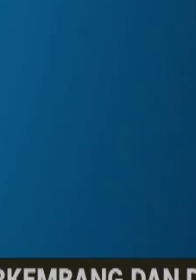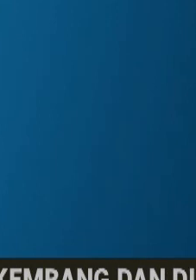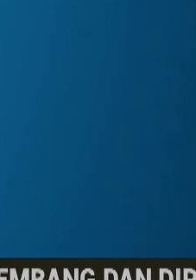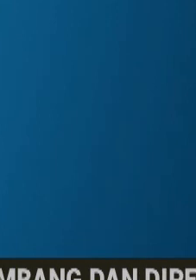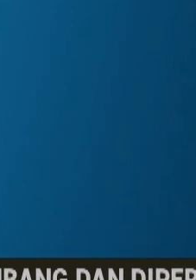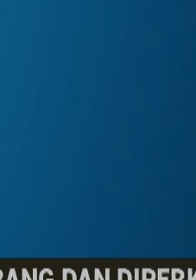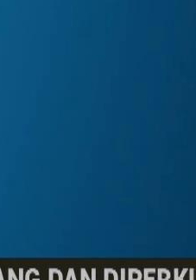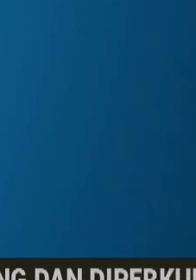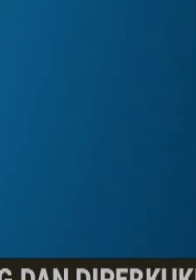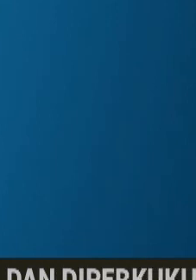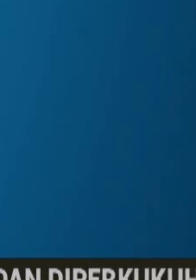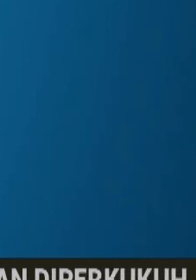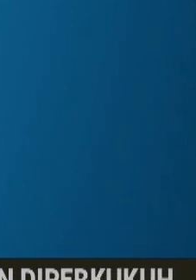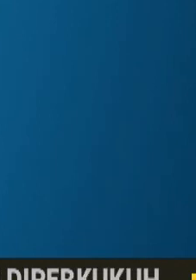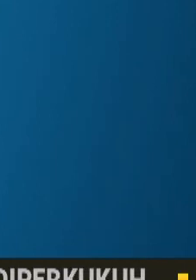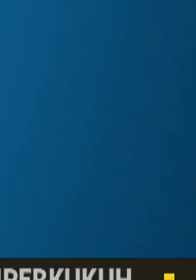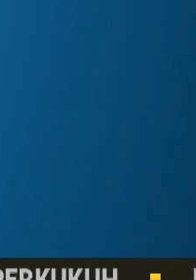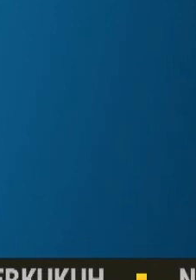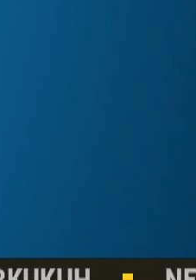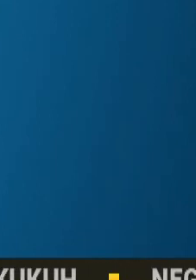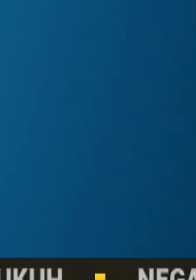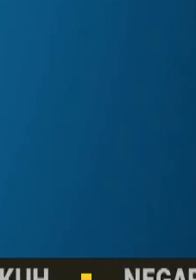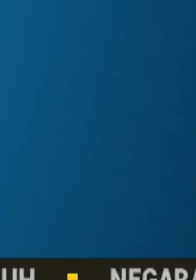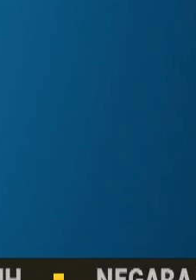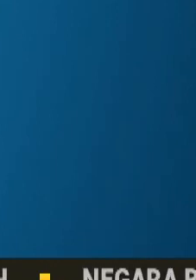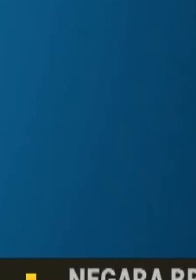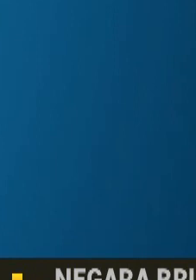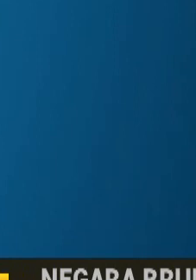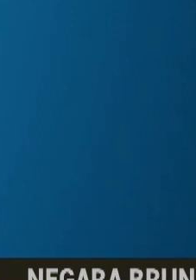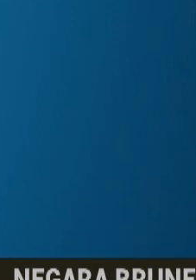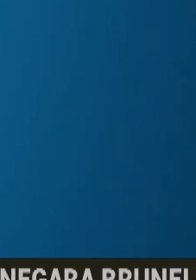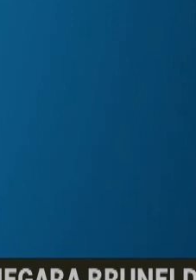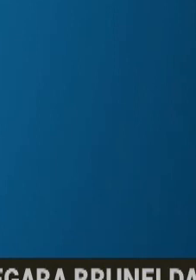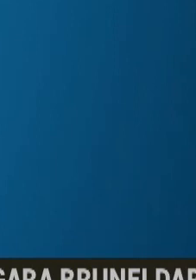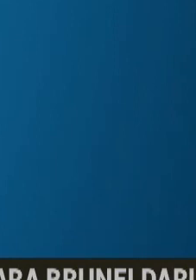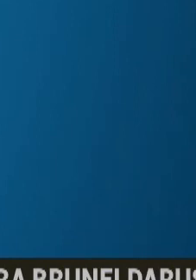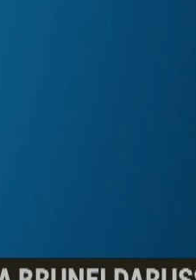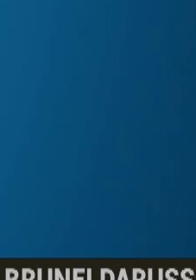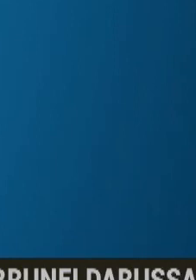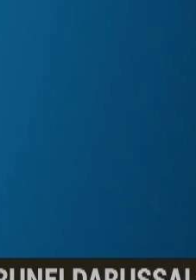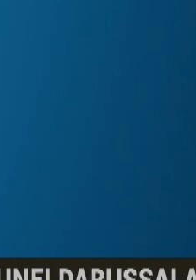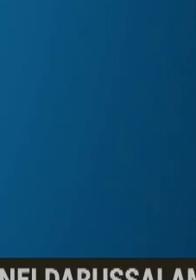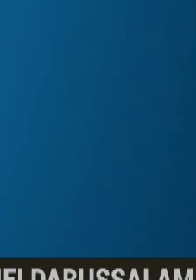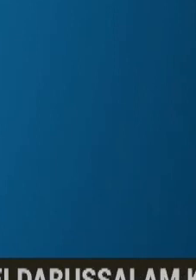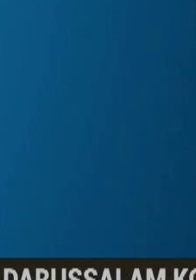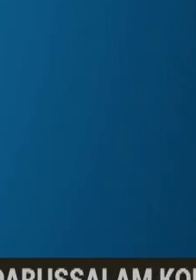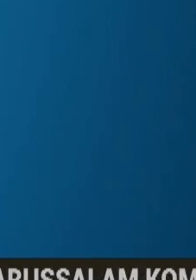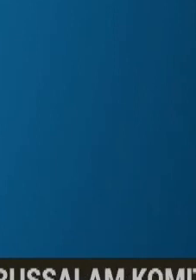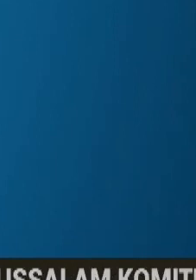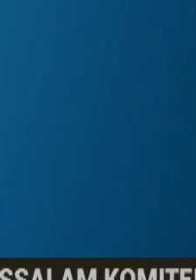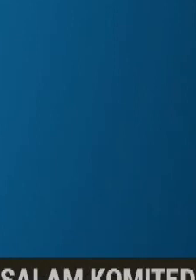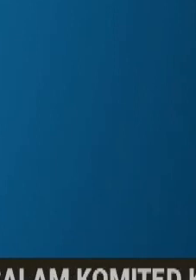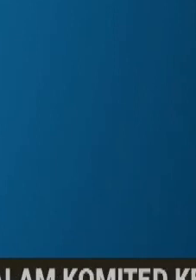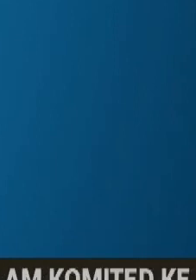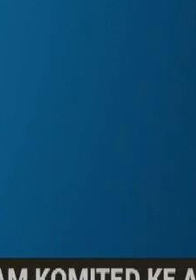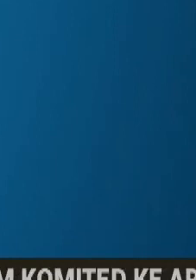tanda-tanda jangkitan mereka yang positif dinasihatkan untuk melaporkan keputusan ujian di dalam aplikasi brew